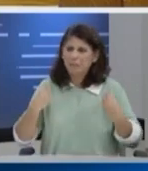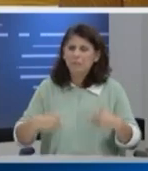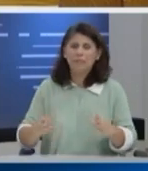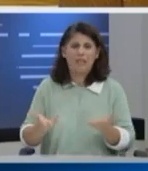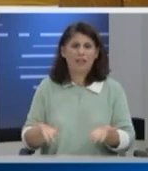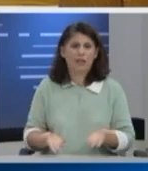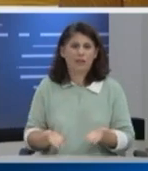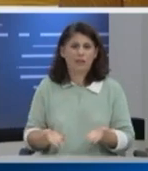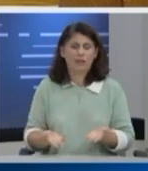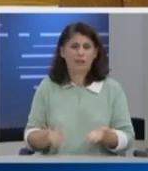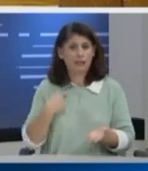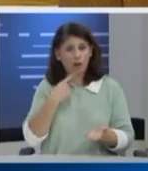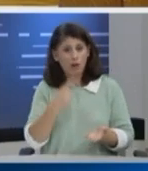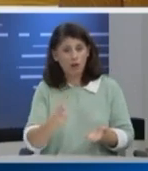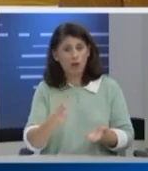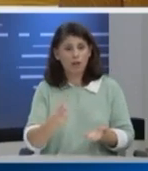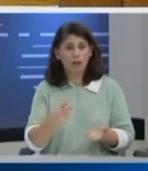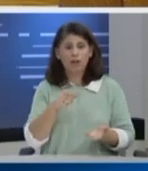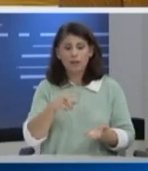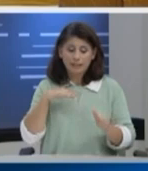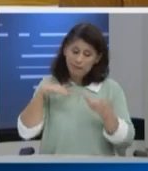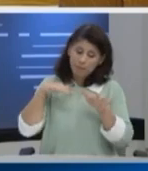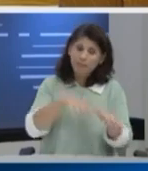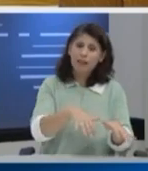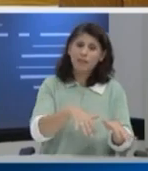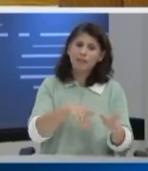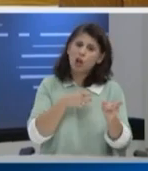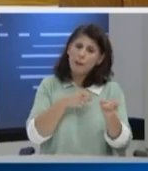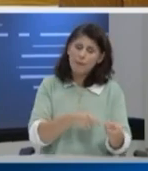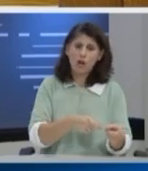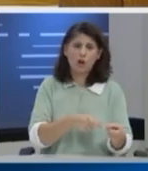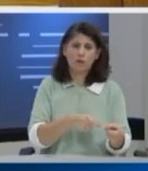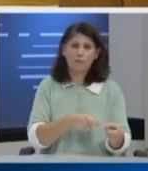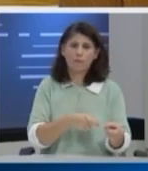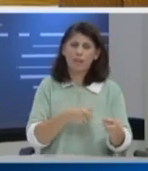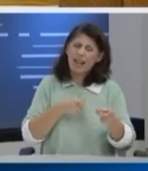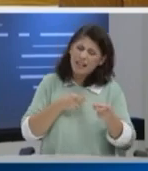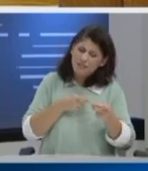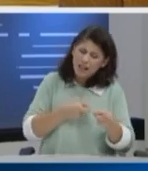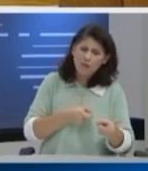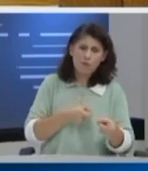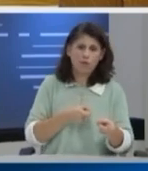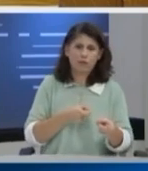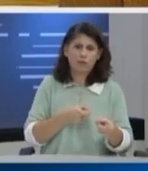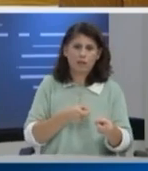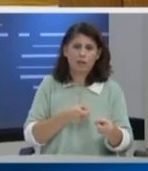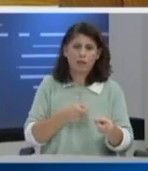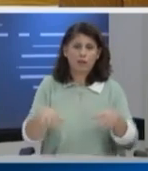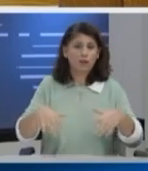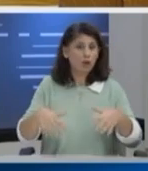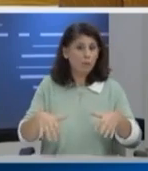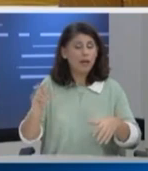αθλειότητες. Και αναφέρομαι στο προγκρόμ των επιθέσεων, των απειλών, των εκβιασμών,